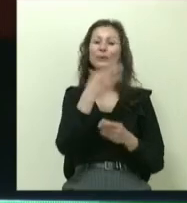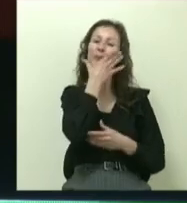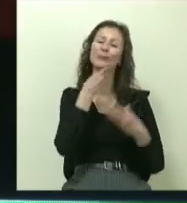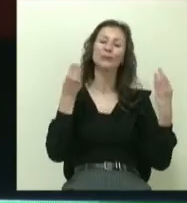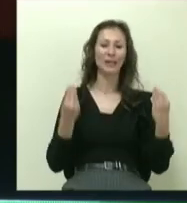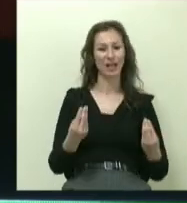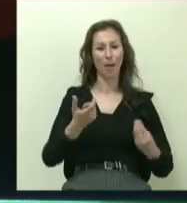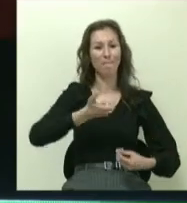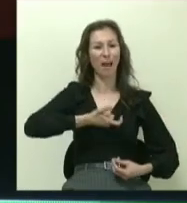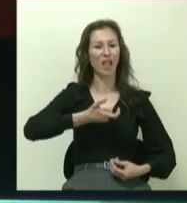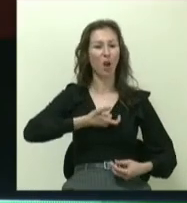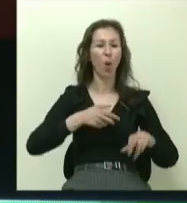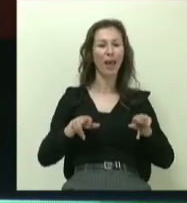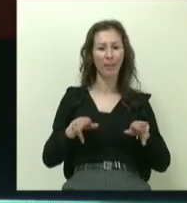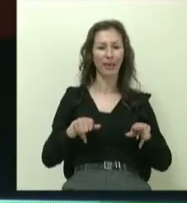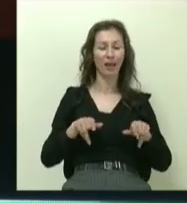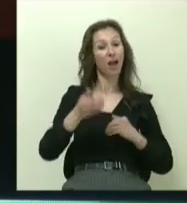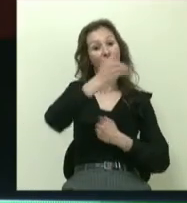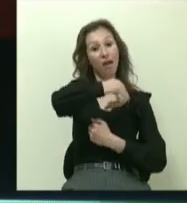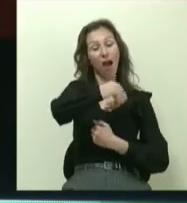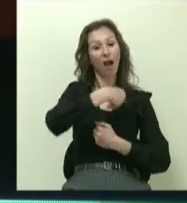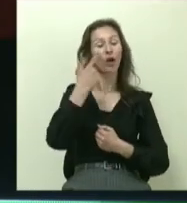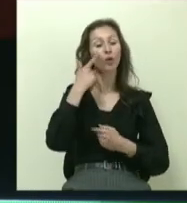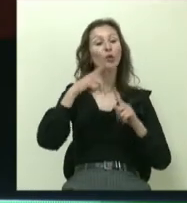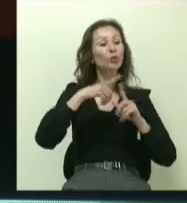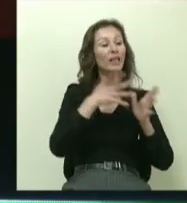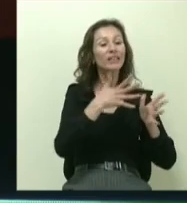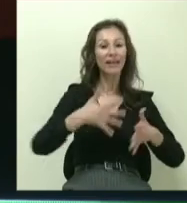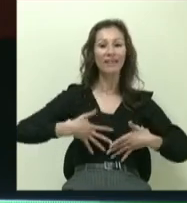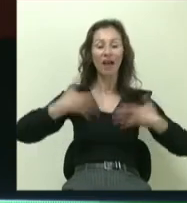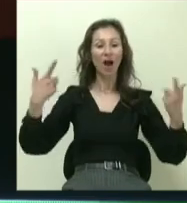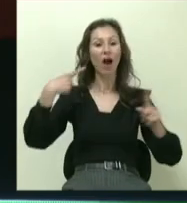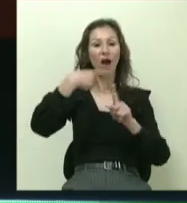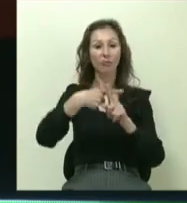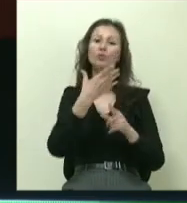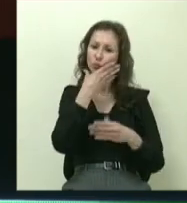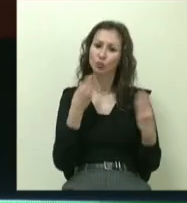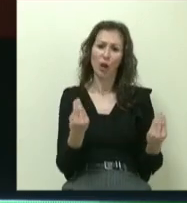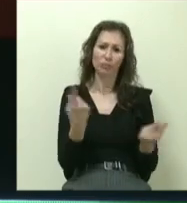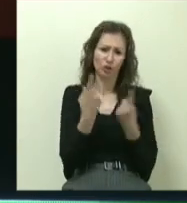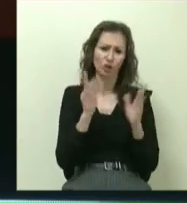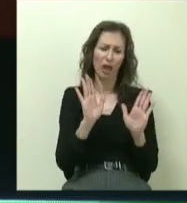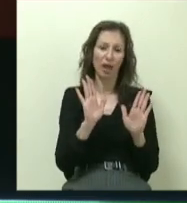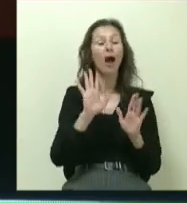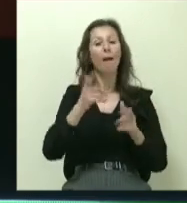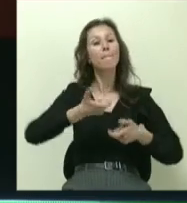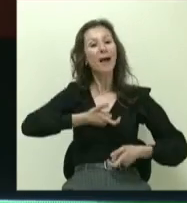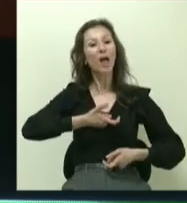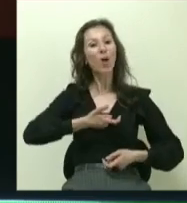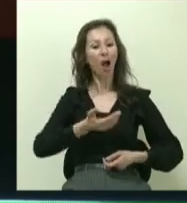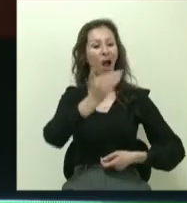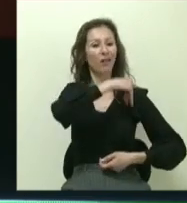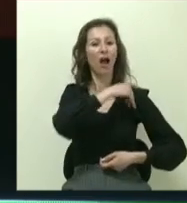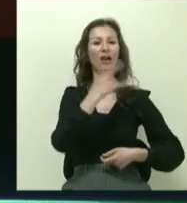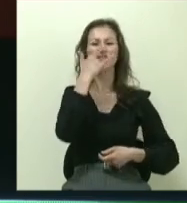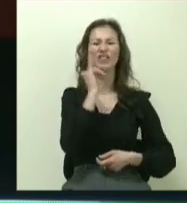yüzü diyelim isterseniz tüketicinin refahının artması istemesi bir şeydir güzel bir şeydir fakat Madalyonun Bir de